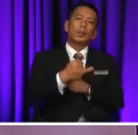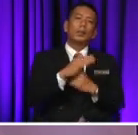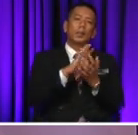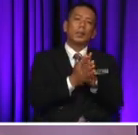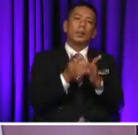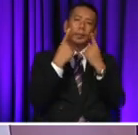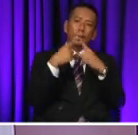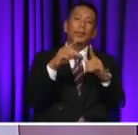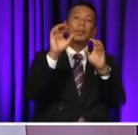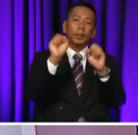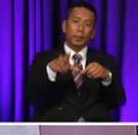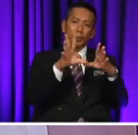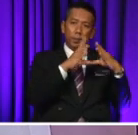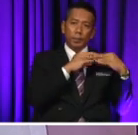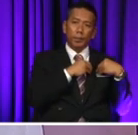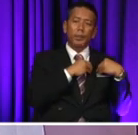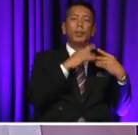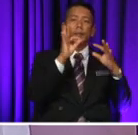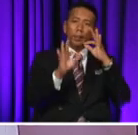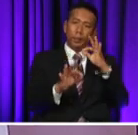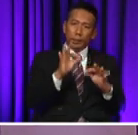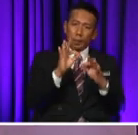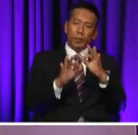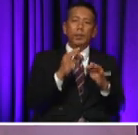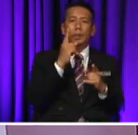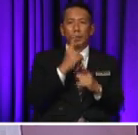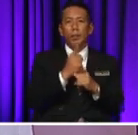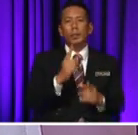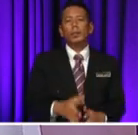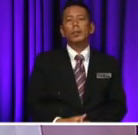tersebut diterima sekiranya munasabah